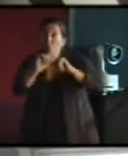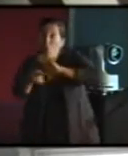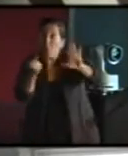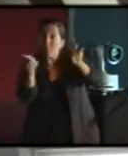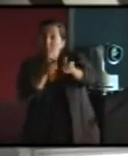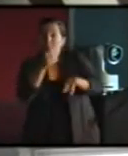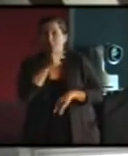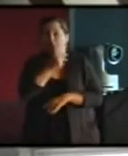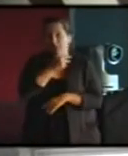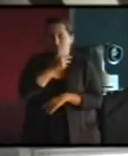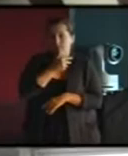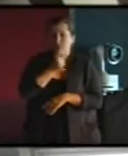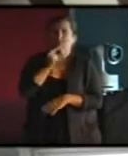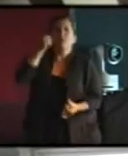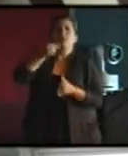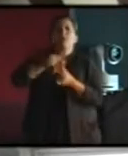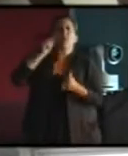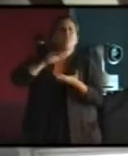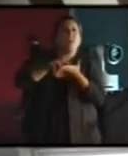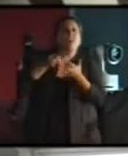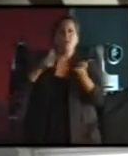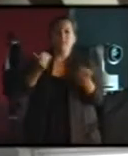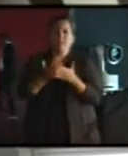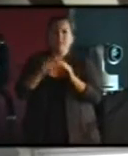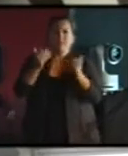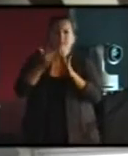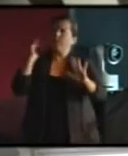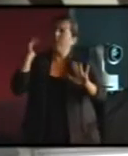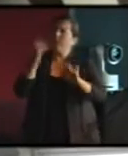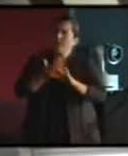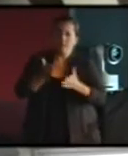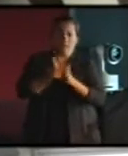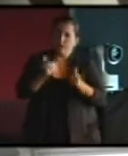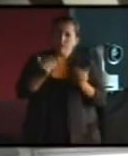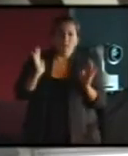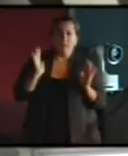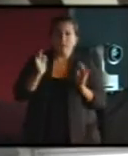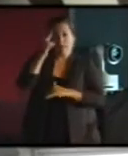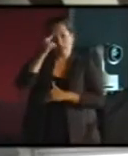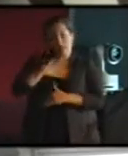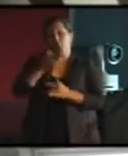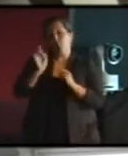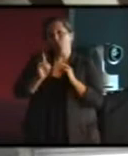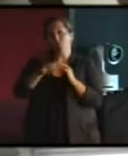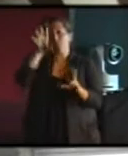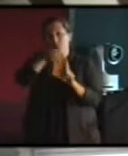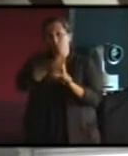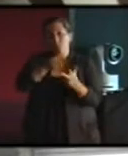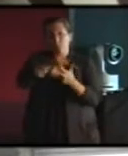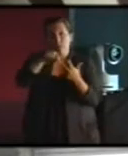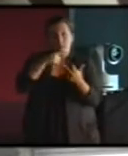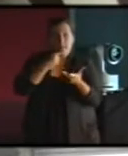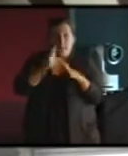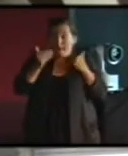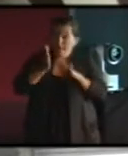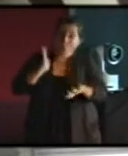C'est-à-dire, c'est pas simplement de la mémoire, de la trace, de l'histoire, tout ce qui a été dit jusqu'à maintenant. Il y a, je crois, une autre composante qui est on ne sait